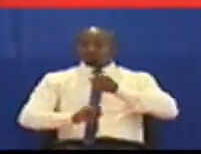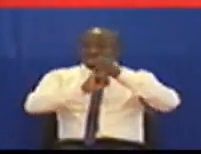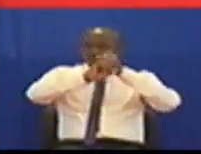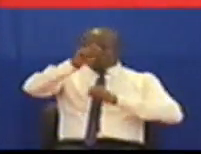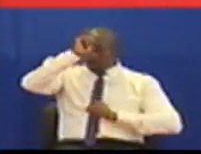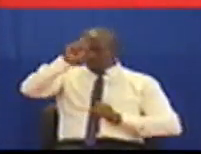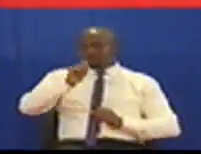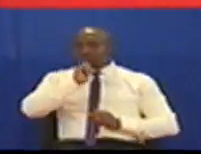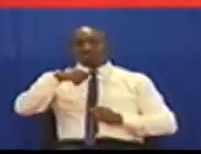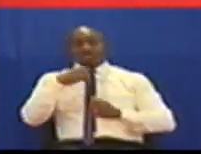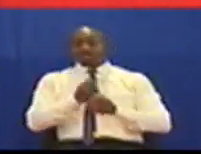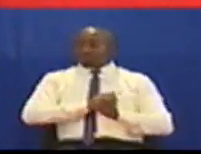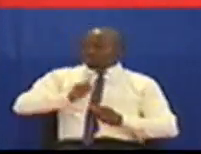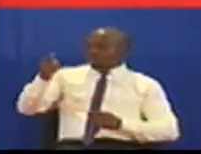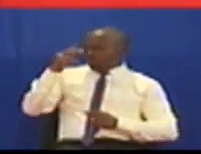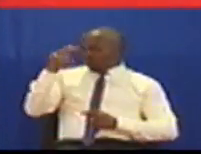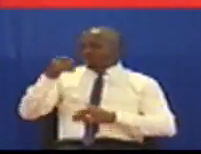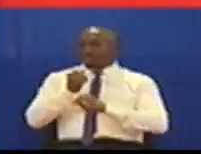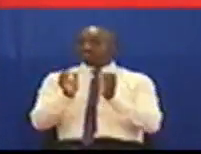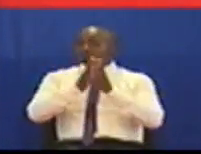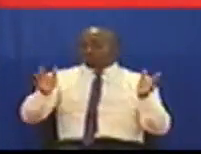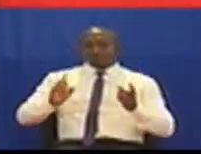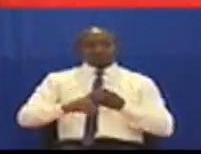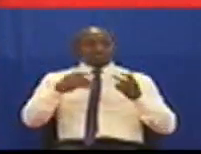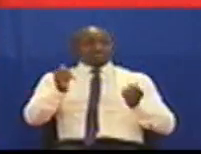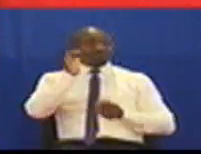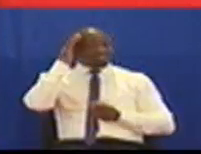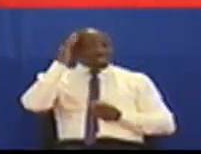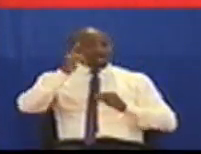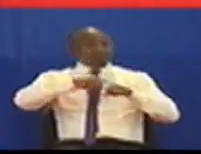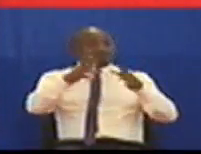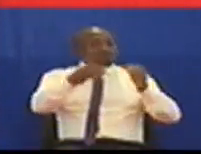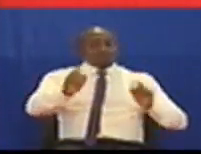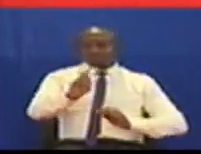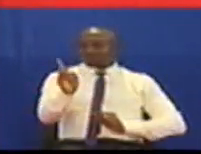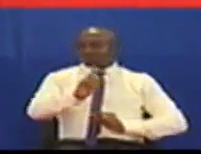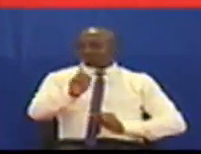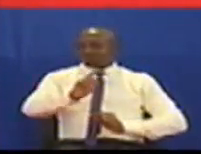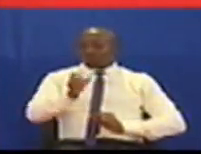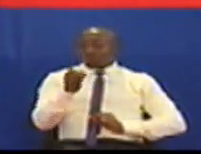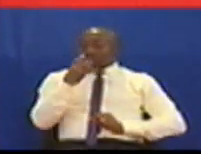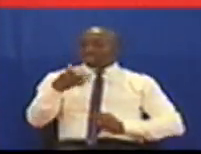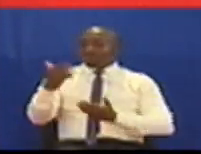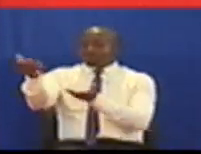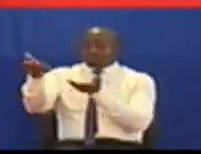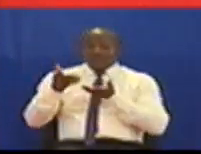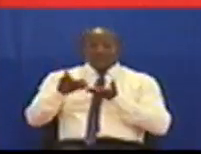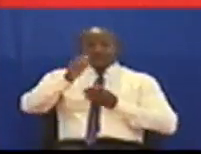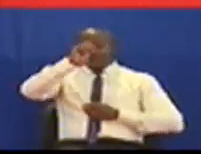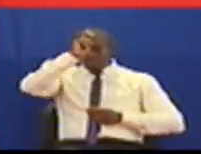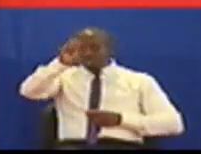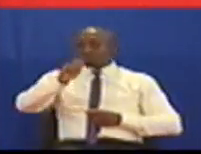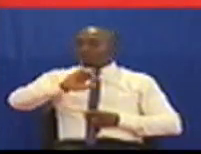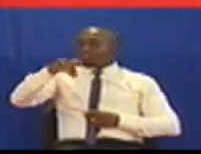tukaone kule kazi kubwa inayofanya. Lakini msifikiri tulipoteza muda, tukupoteza muda. Kwa taarifa iliyoletwa na mheshimiwa Jafo